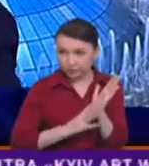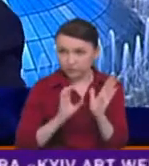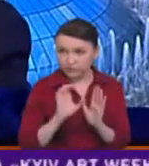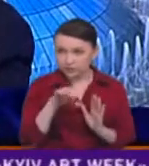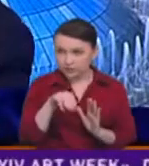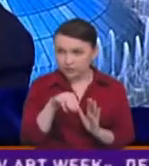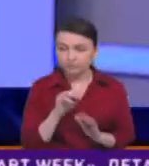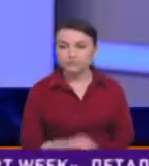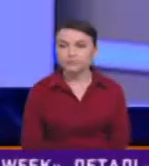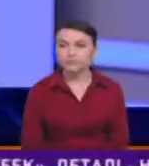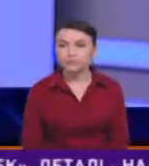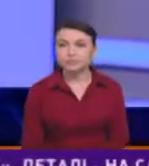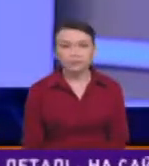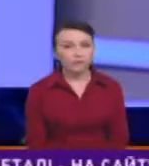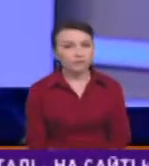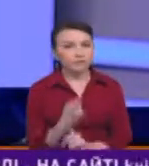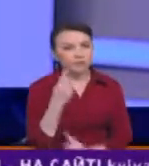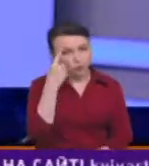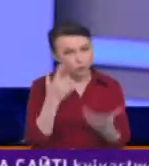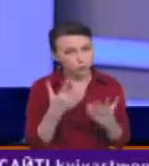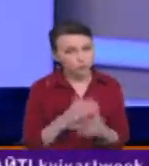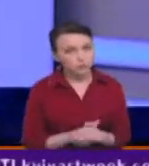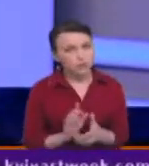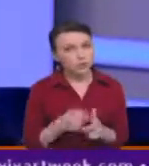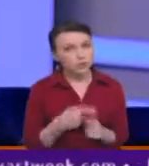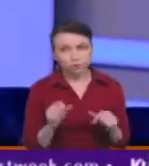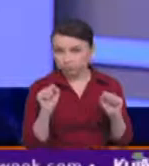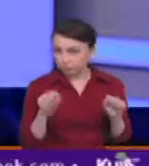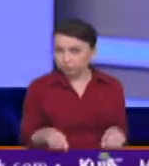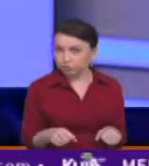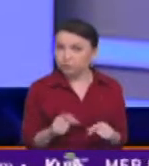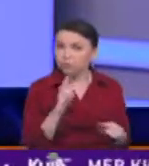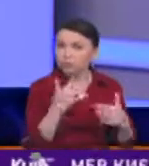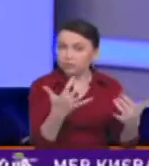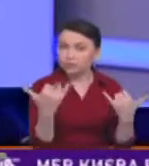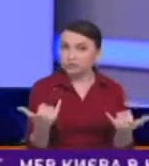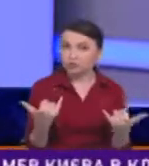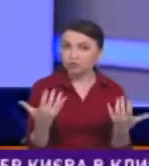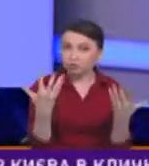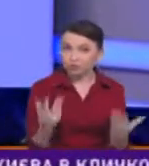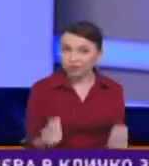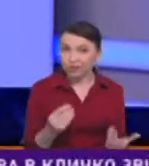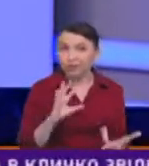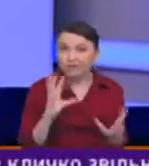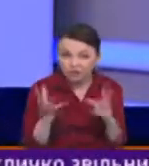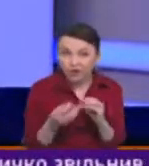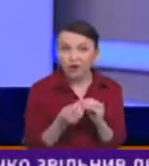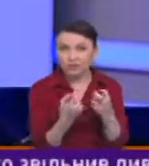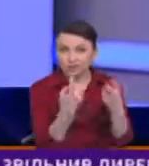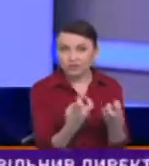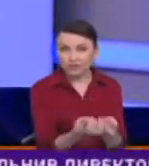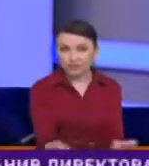Таким чином виникає сумнів. А чи може парламент сьогоднішнього дня взагалі